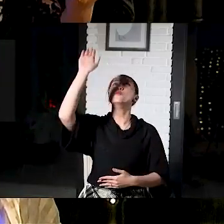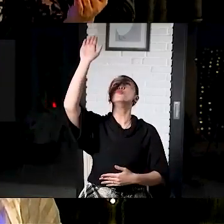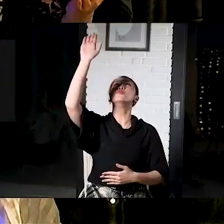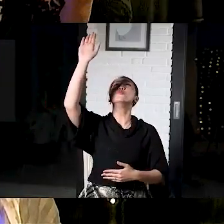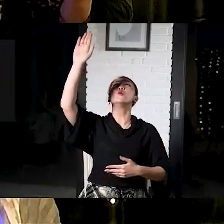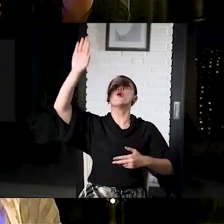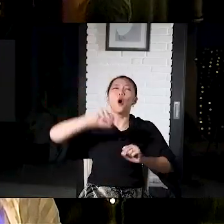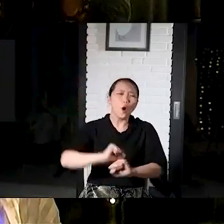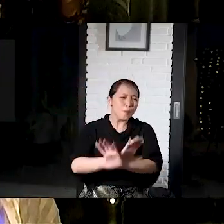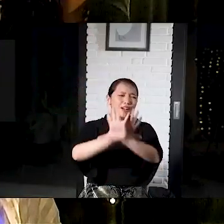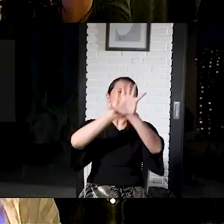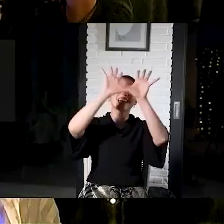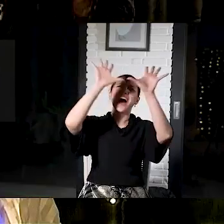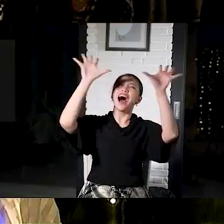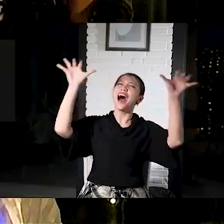namamu